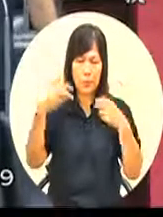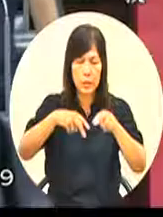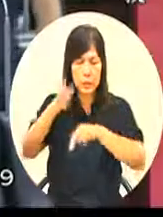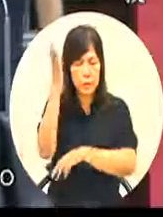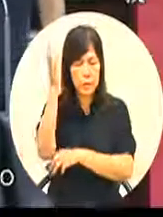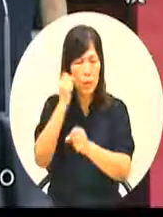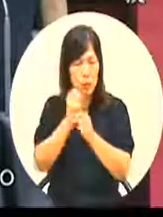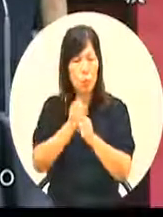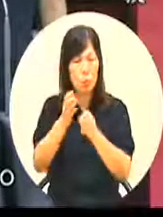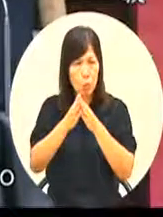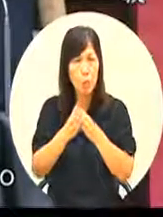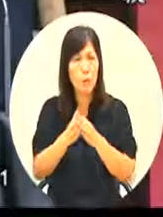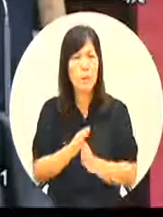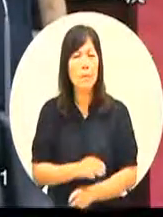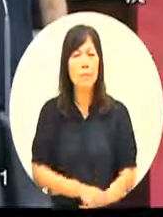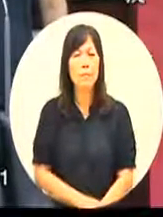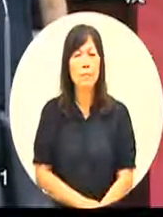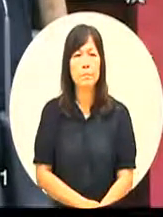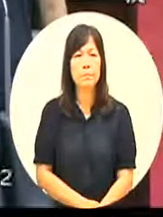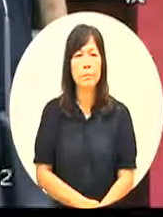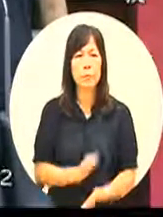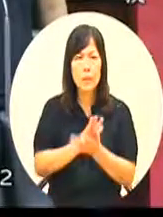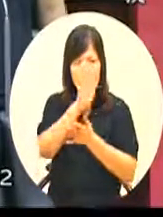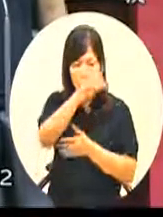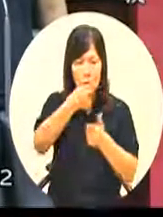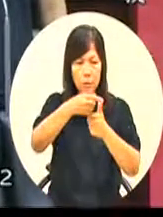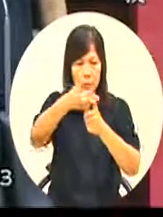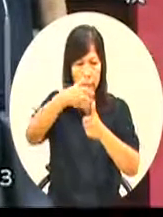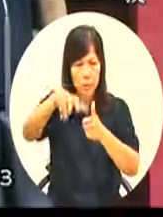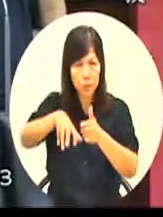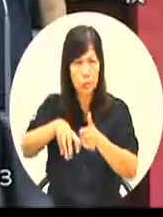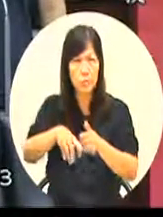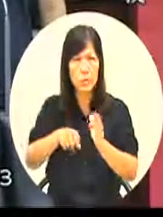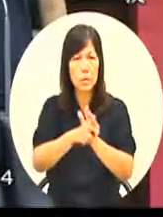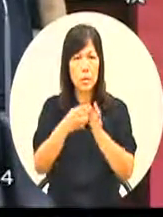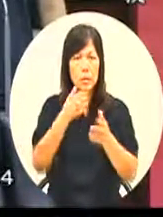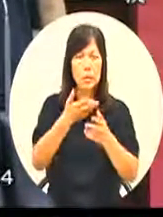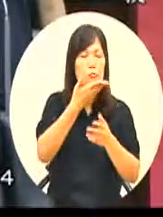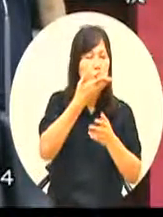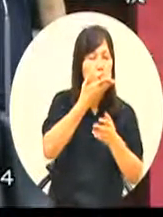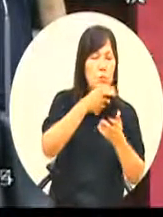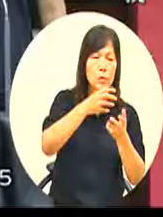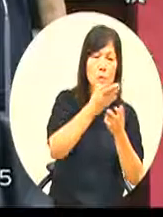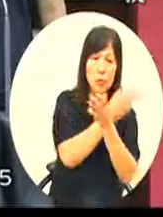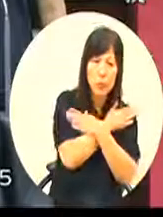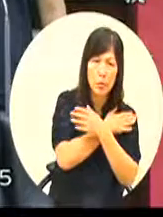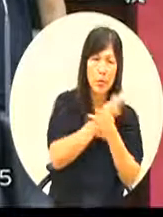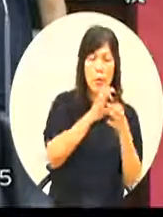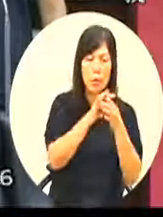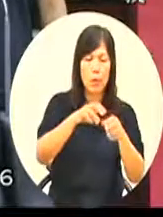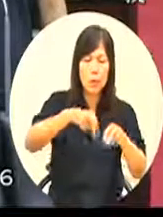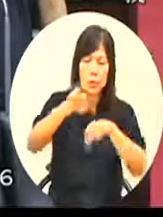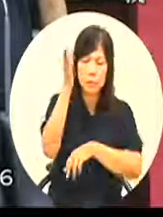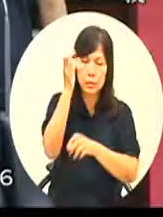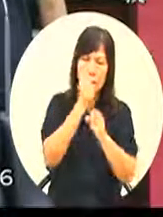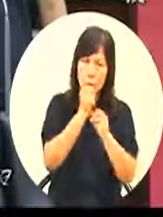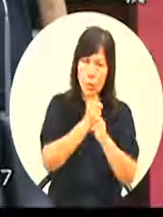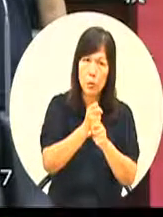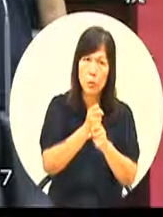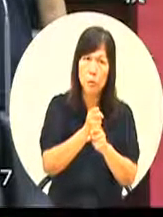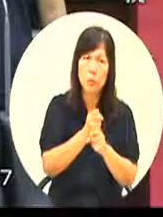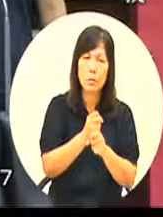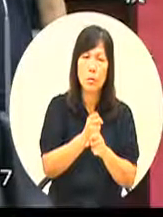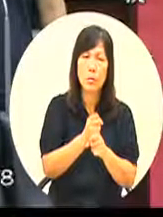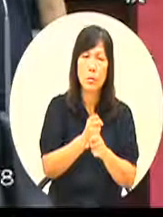我们也期待未来，教育局在这个他们跟私立幼儿园这个相关的行政的部分，怎么样可以把这